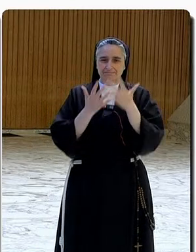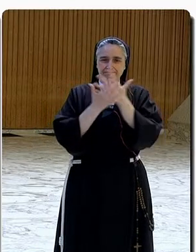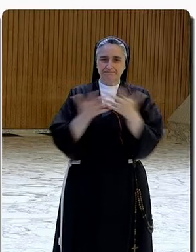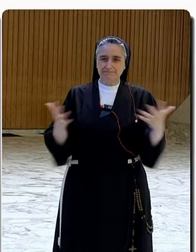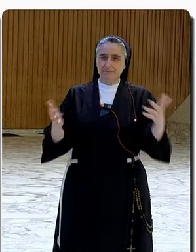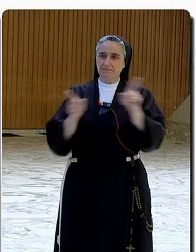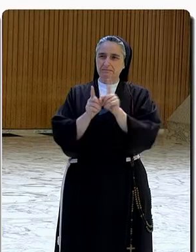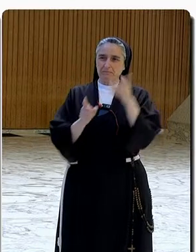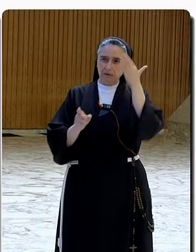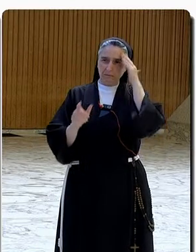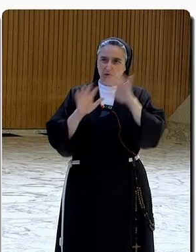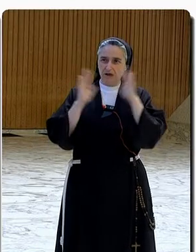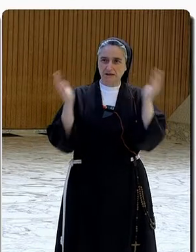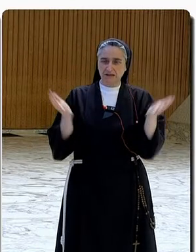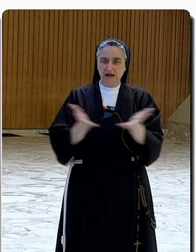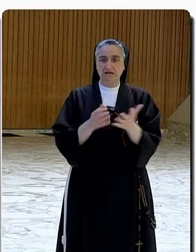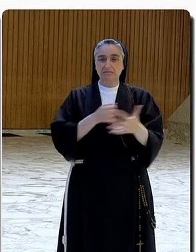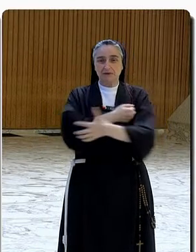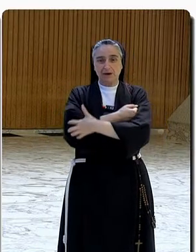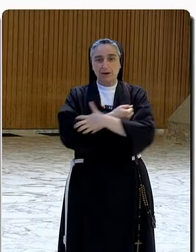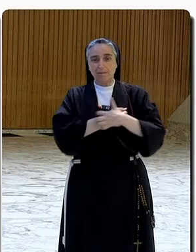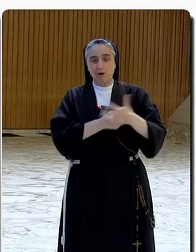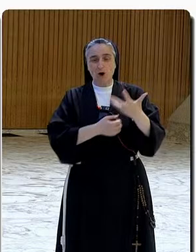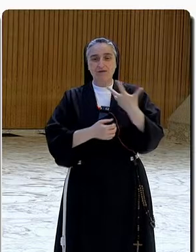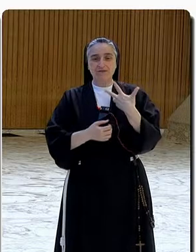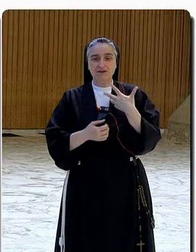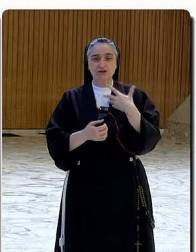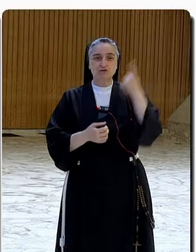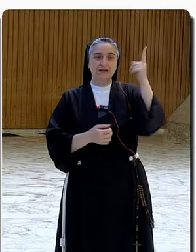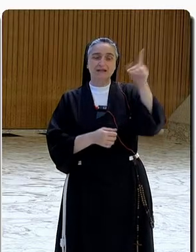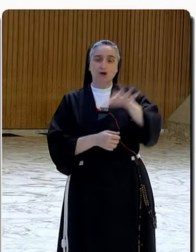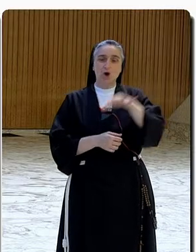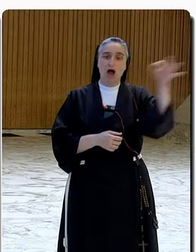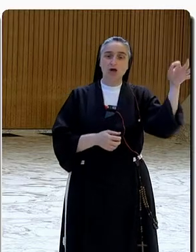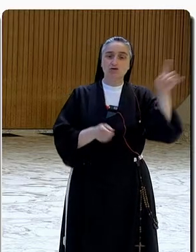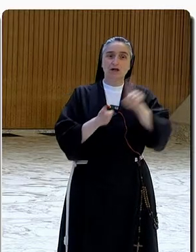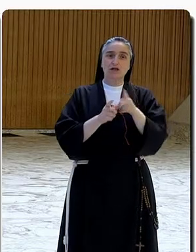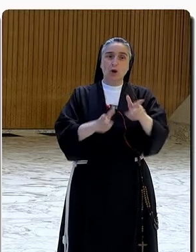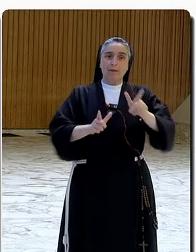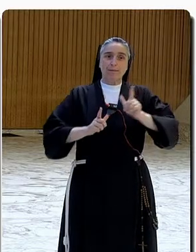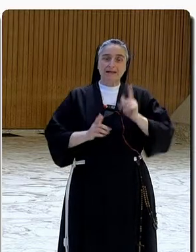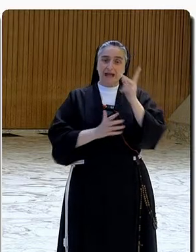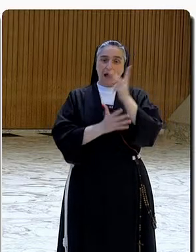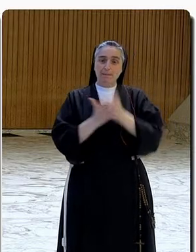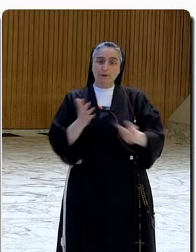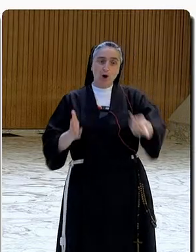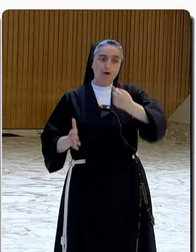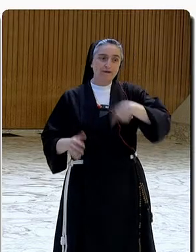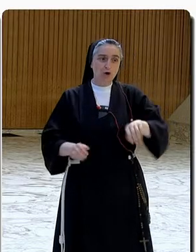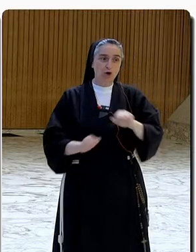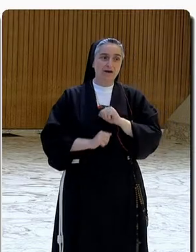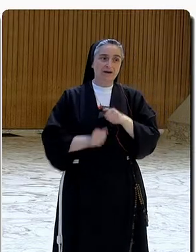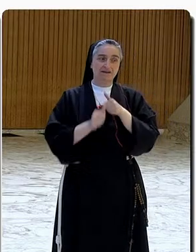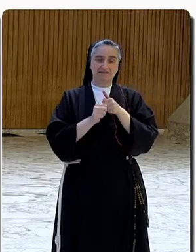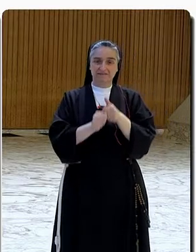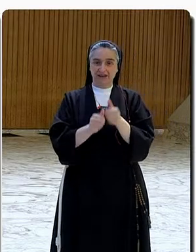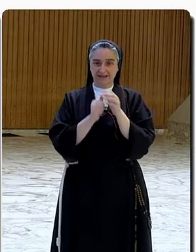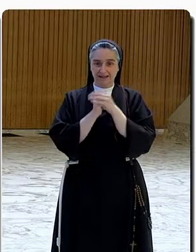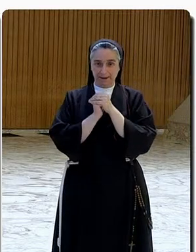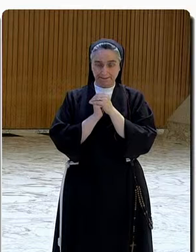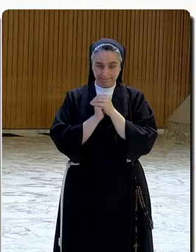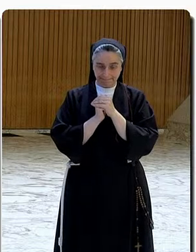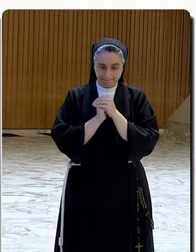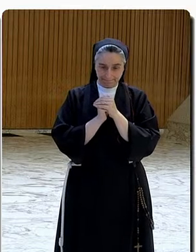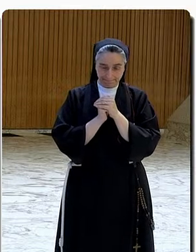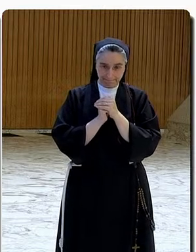nuova terra. I poveri sono stati scelti da Dio per mettere alla prova la nostra fede.